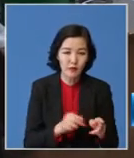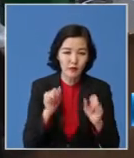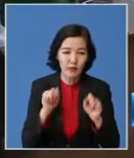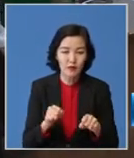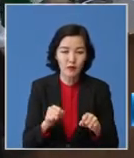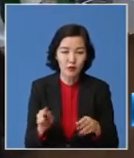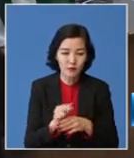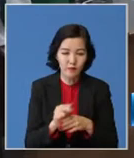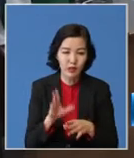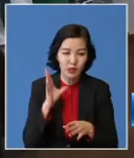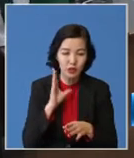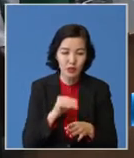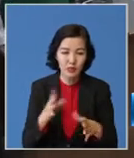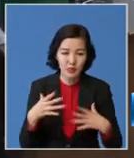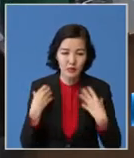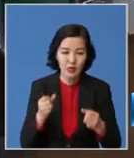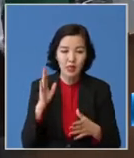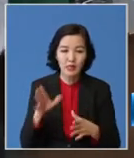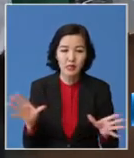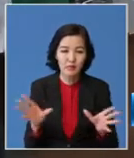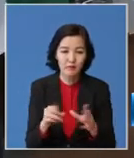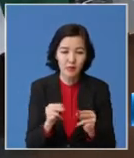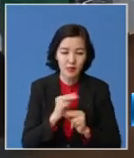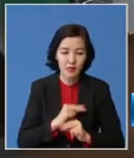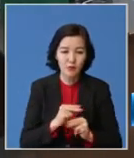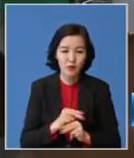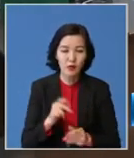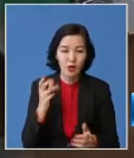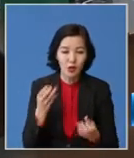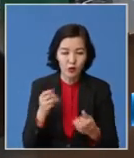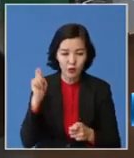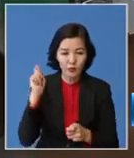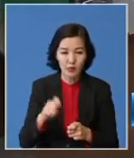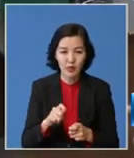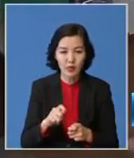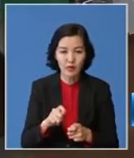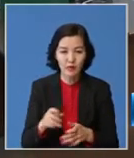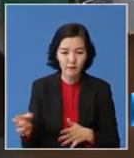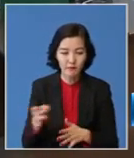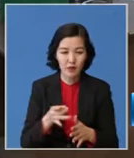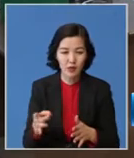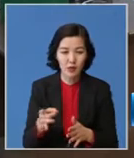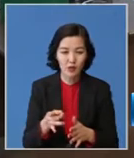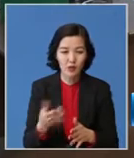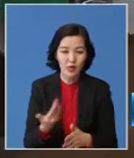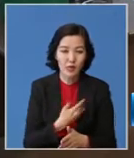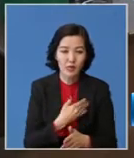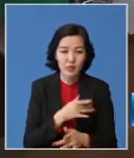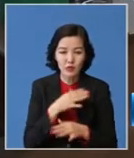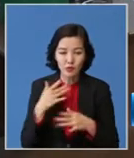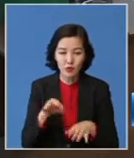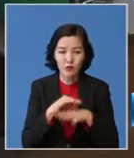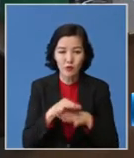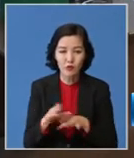возможность вылечиться. Надеюсь, что в дальнейшем у нас будут возможности еще раз приехать в вашу страну и в ваш регион. Хотелось бы еще больше проводить